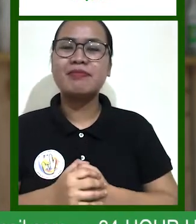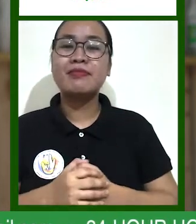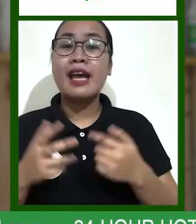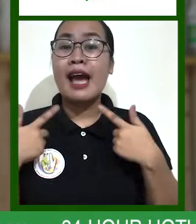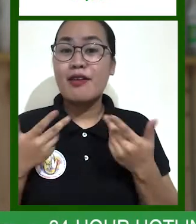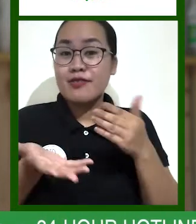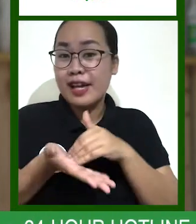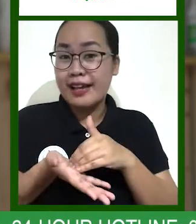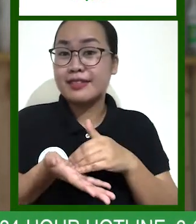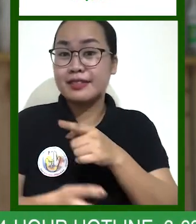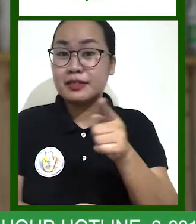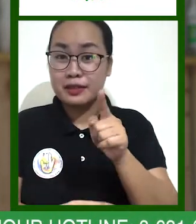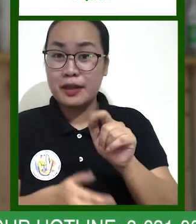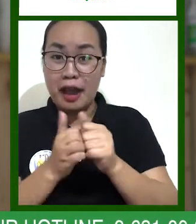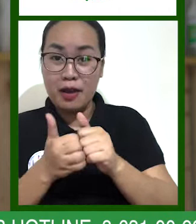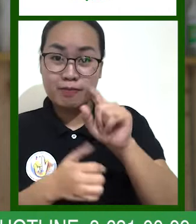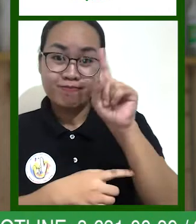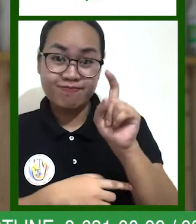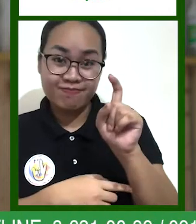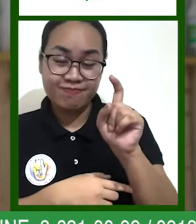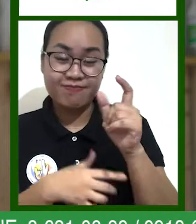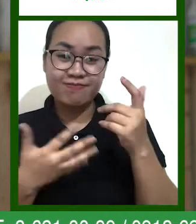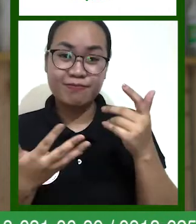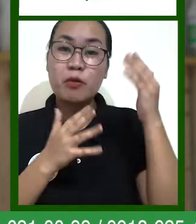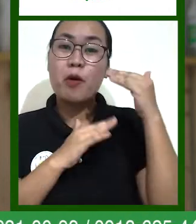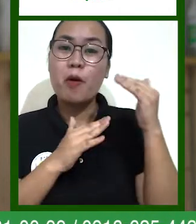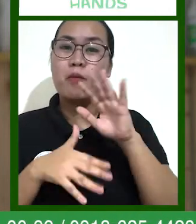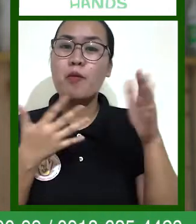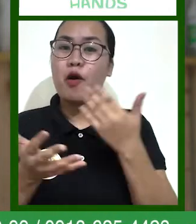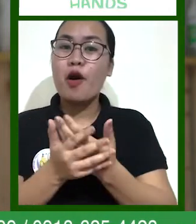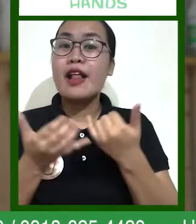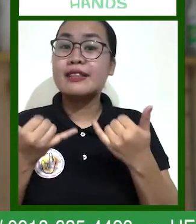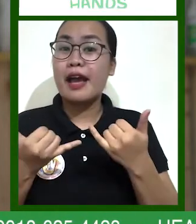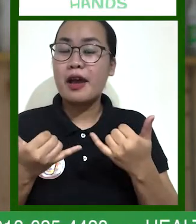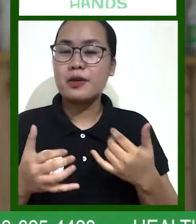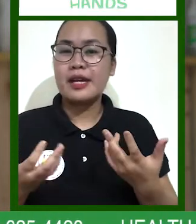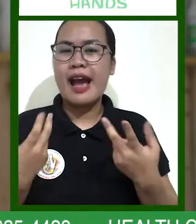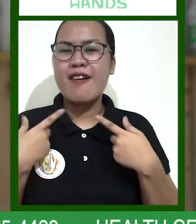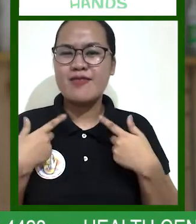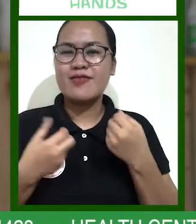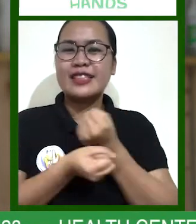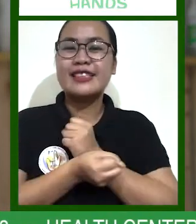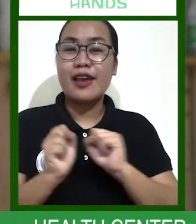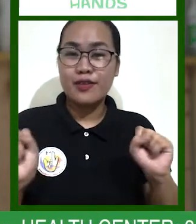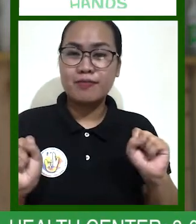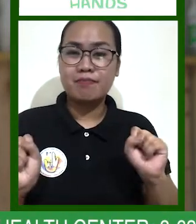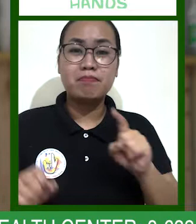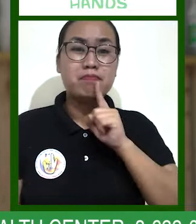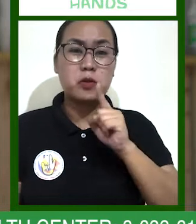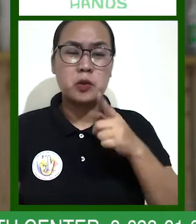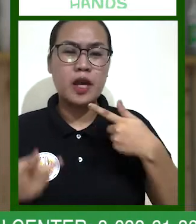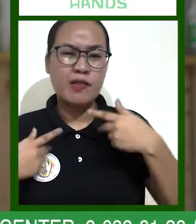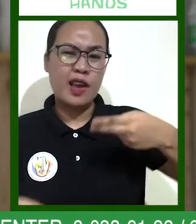tayo mga kabarangay? How is everyone? I hope everybody is safe and healthy. No? Bagamat tumataas ang